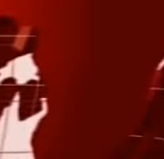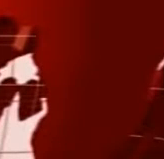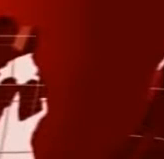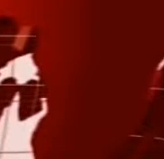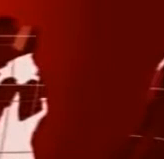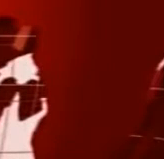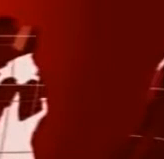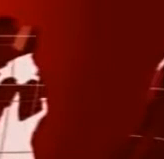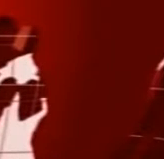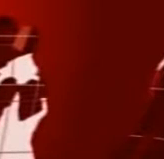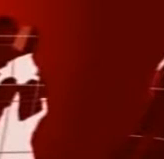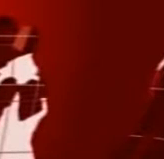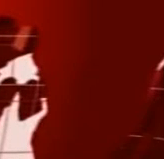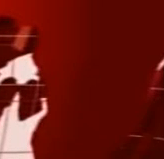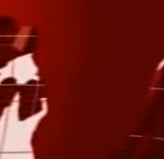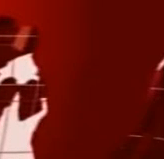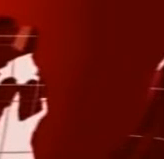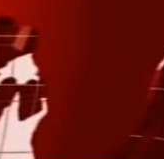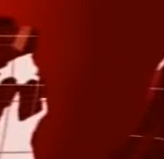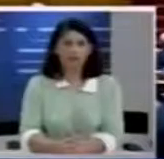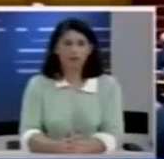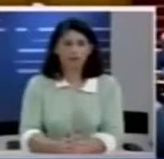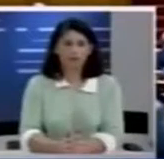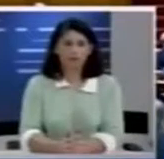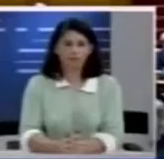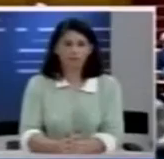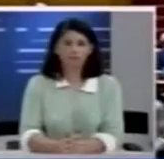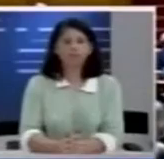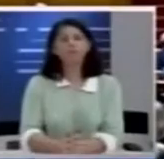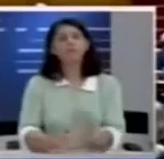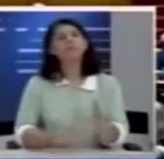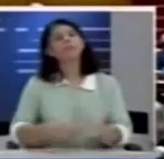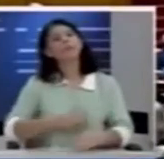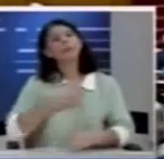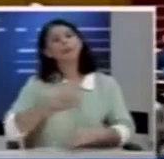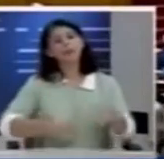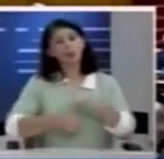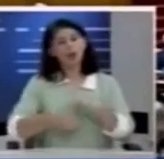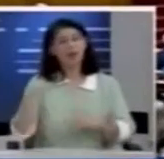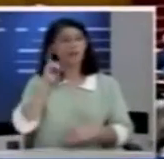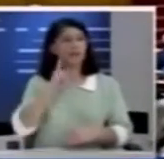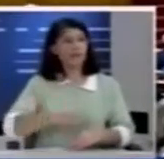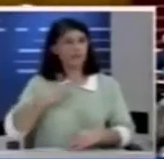προσφυγική κρίση, η Ελλάδα είναι πλέον μια διαφορετική χώρα. Κύριε Πρόεδρε, κυρίες και κύριοι συνάδελφοι,